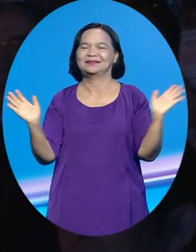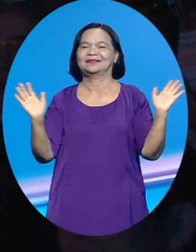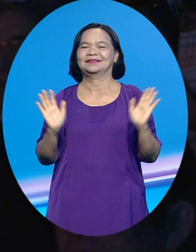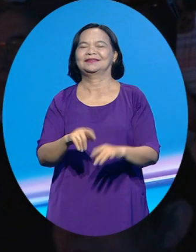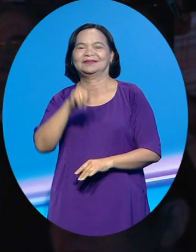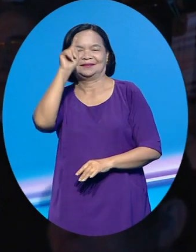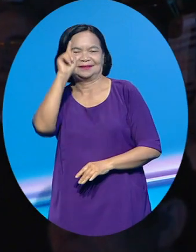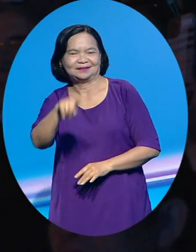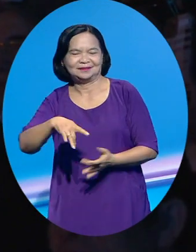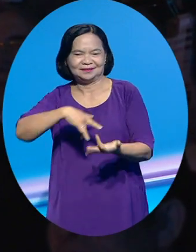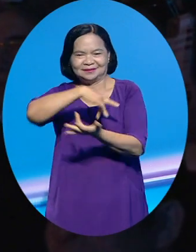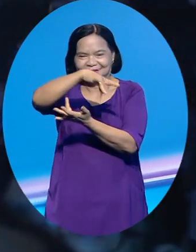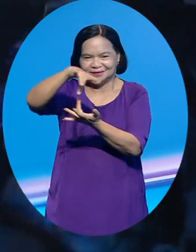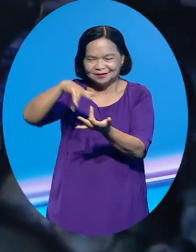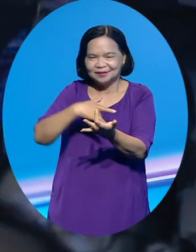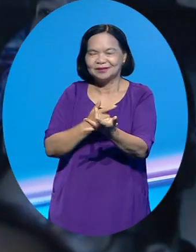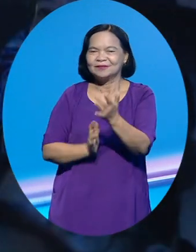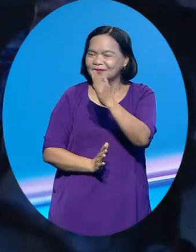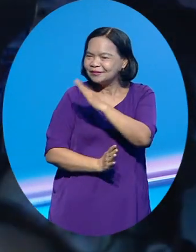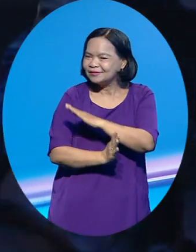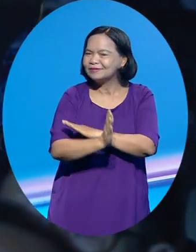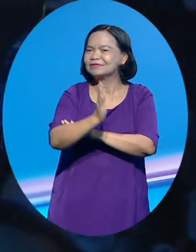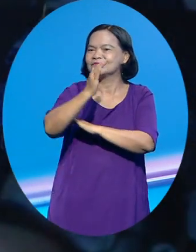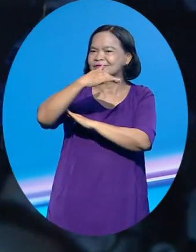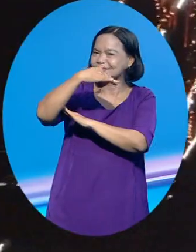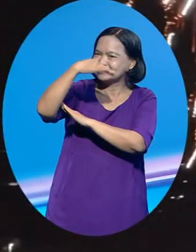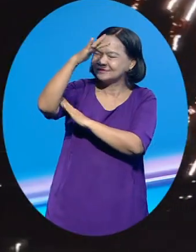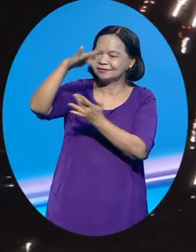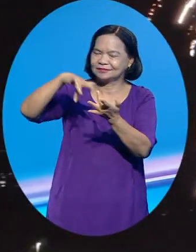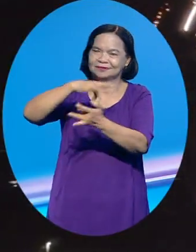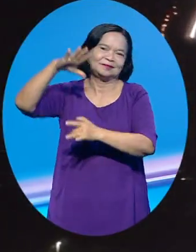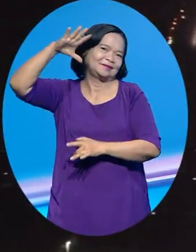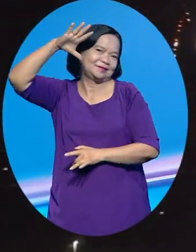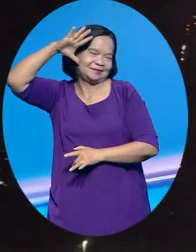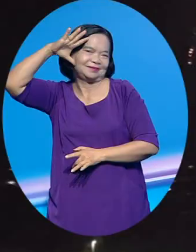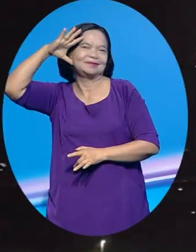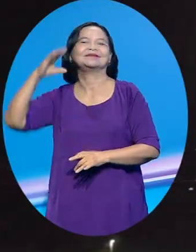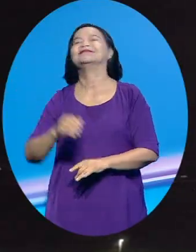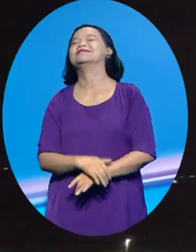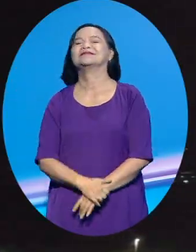để ngành du lịch của nhiều địa phương bứt phá, tạo đà tăng trưởng cho mùa du lịch hè sắp tới.